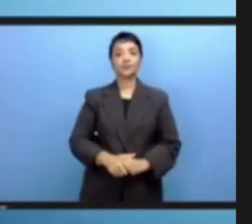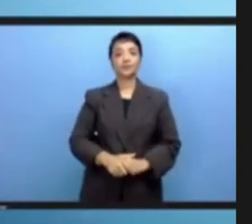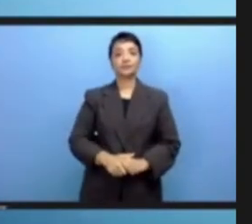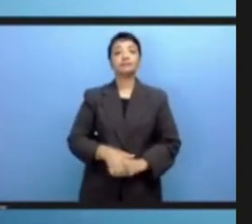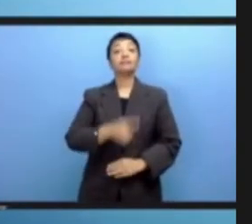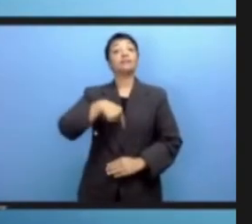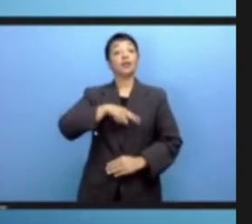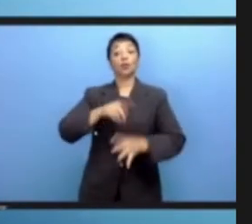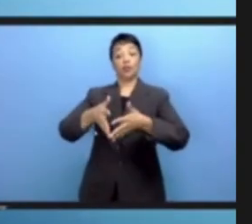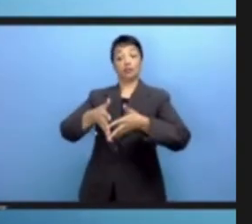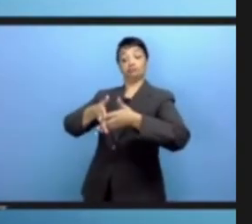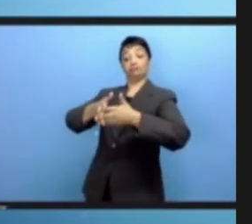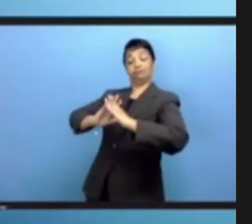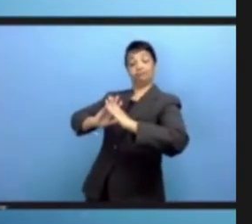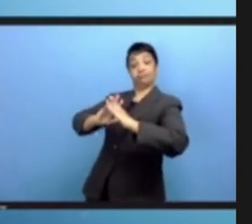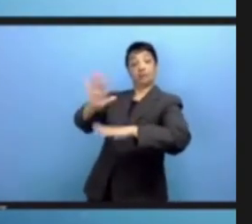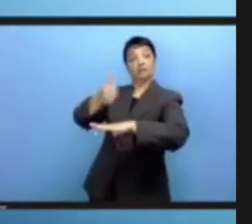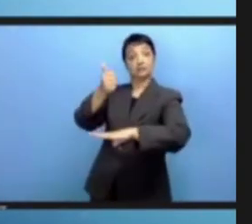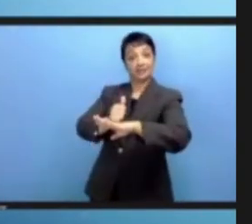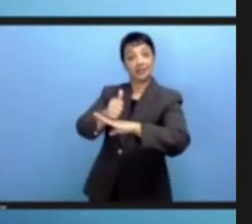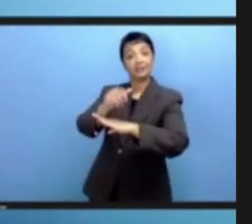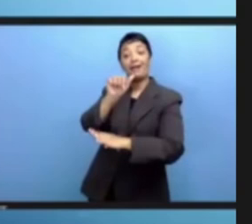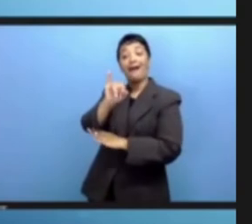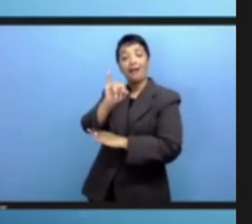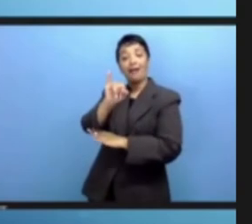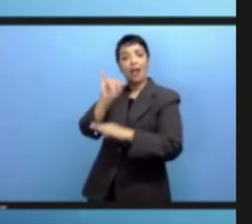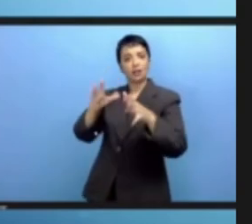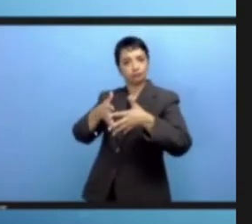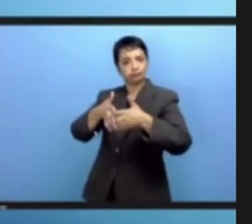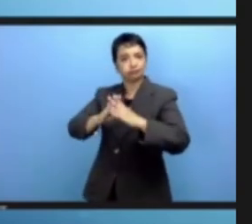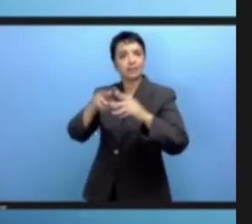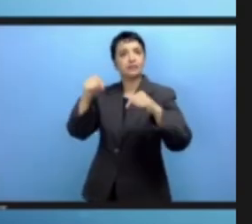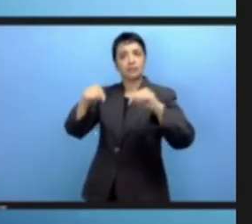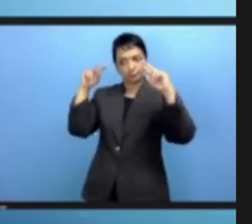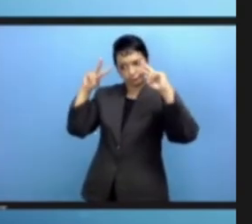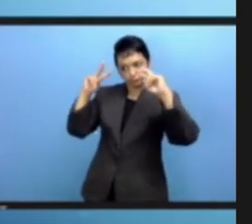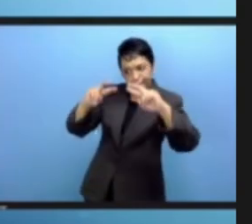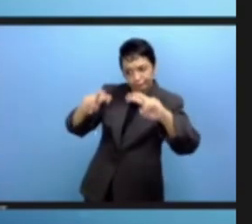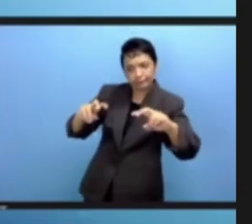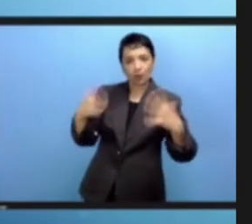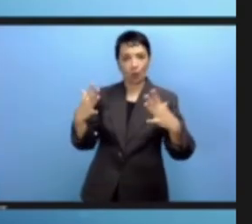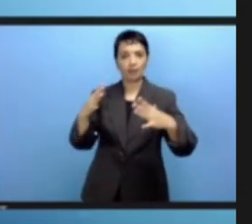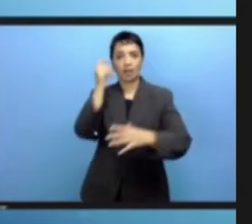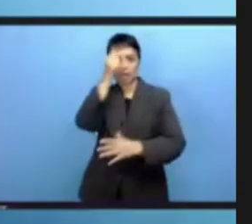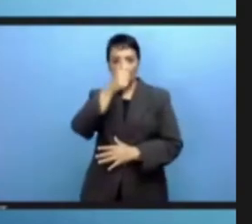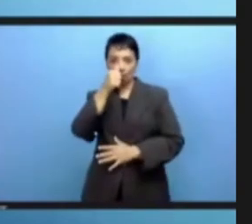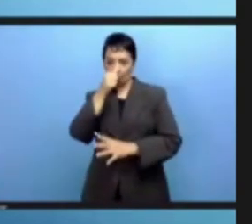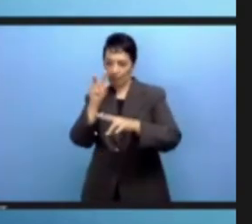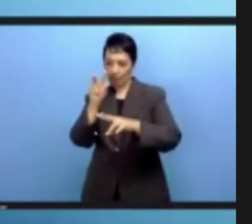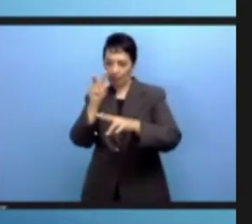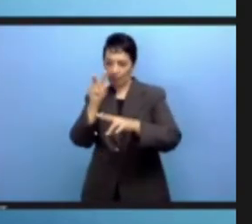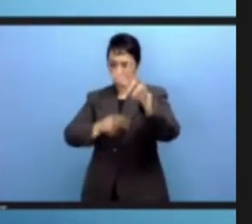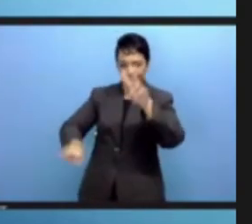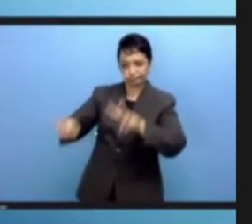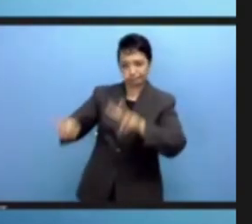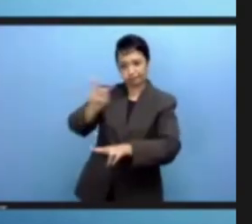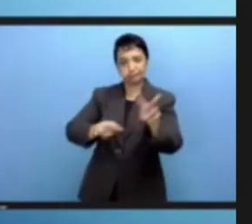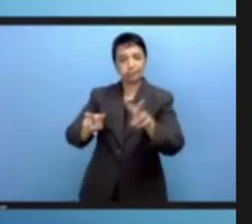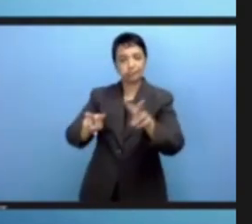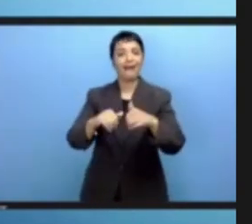également mis en place un institut d'intelligence artificielle pour les intérêts du